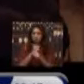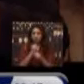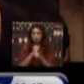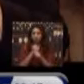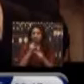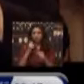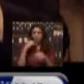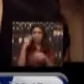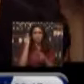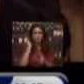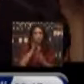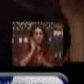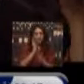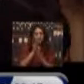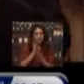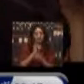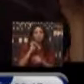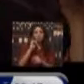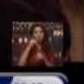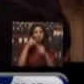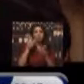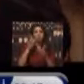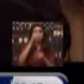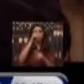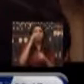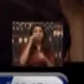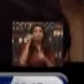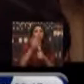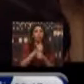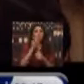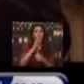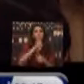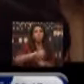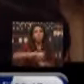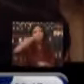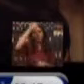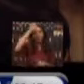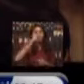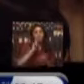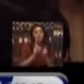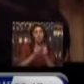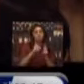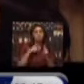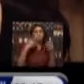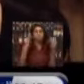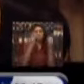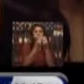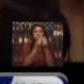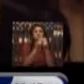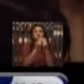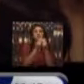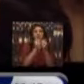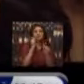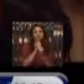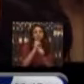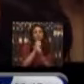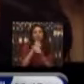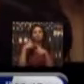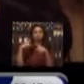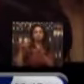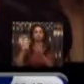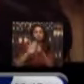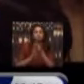وقررت إن الفن ده جوايا أنا، ما هوش حاجة يعني لازم